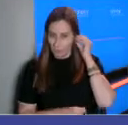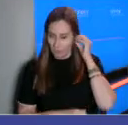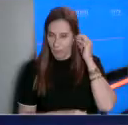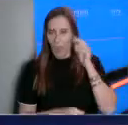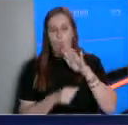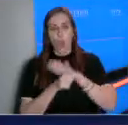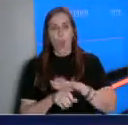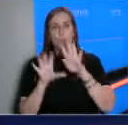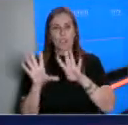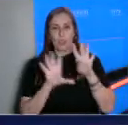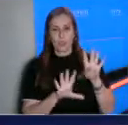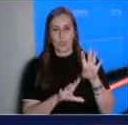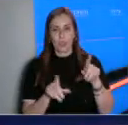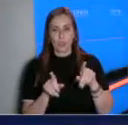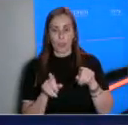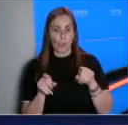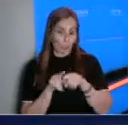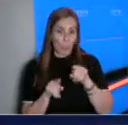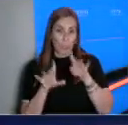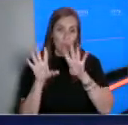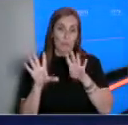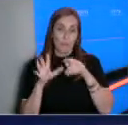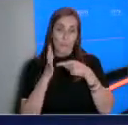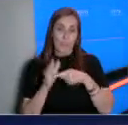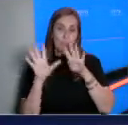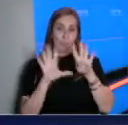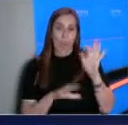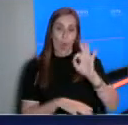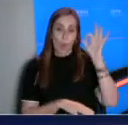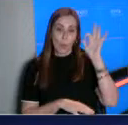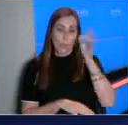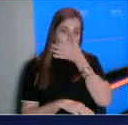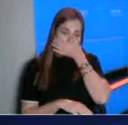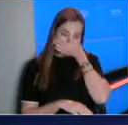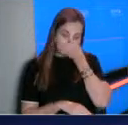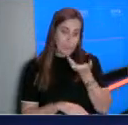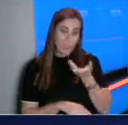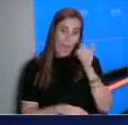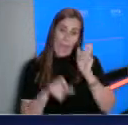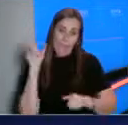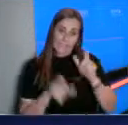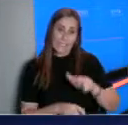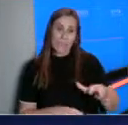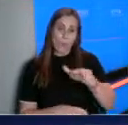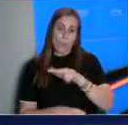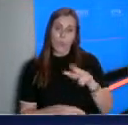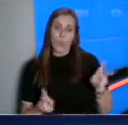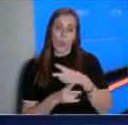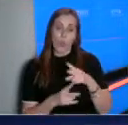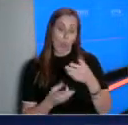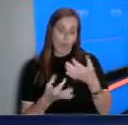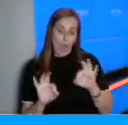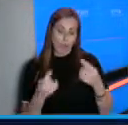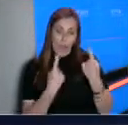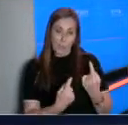לובי 99, כשמו הוא מייצג 99% של הציבור שבעצם לא יכול להרשות